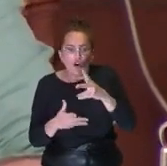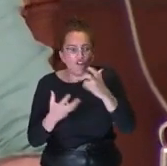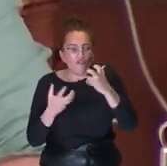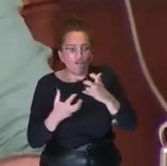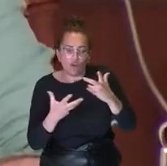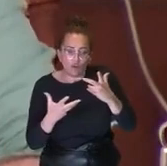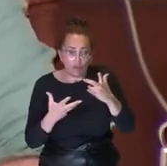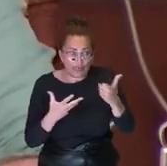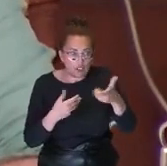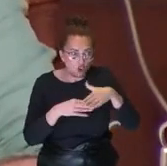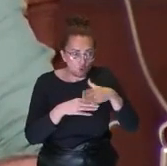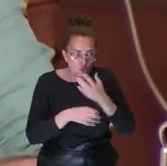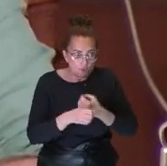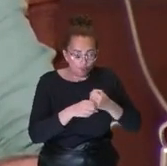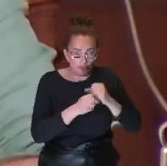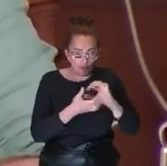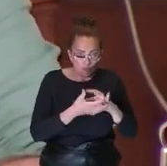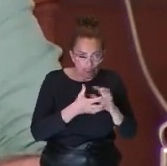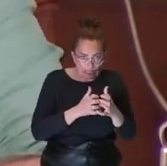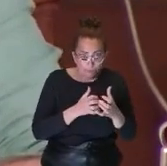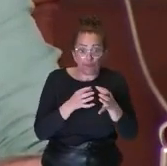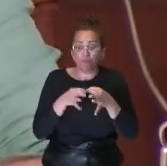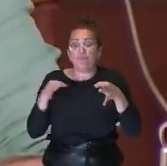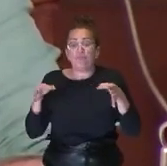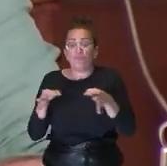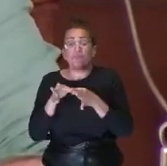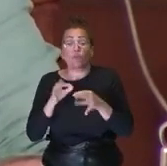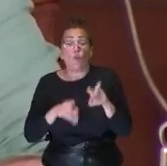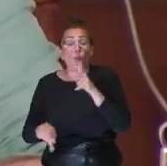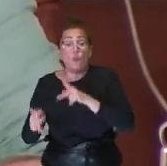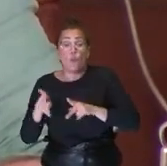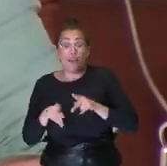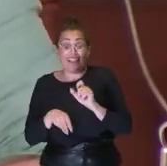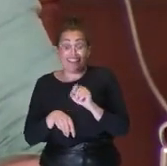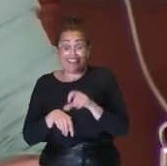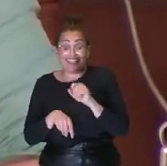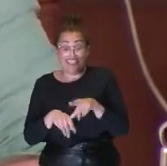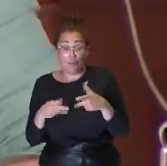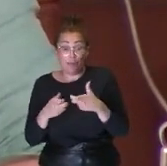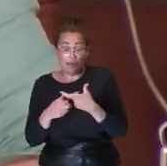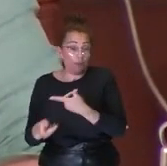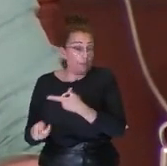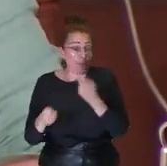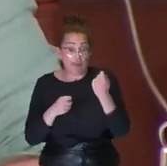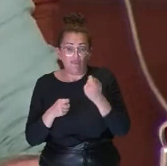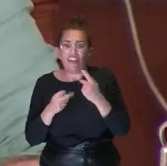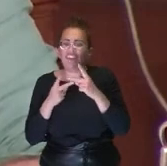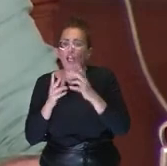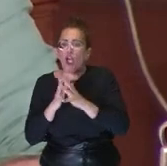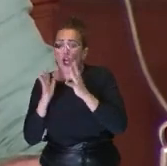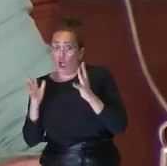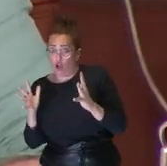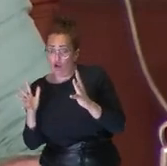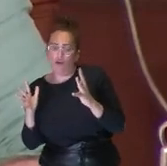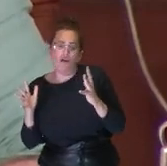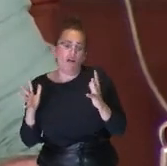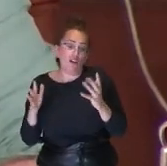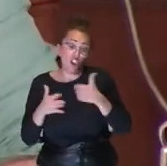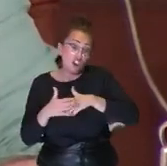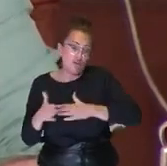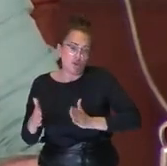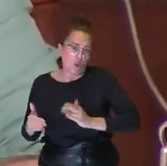aussi une explosion des prix du foncier qui existe depuis de nombreuses années sur l'ensemble des grandes métropoles, mais qui est particulièrement prégnante à